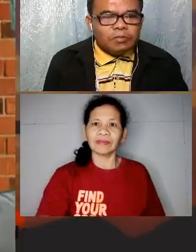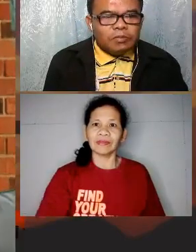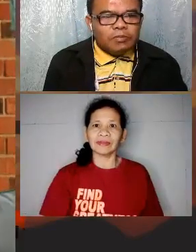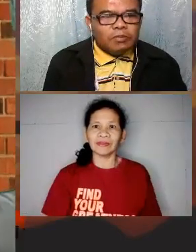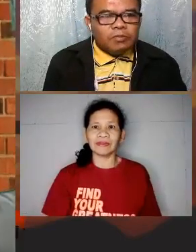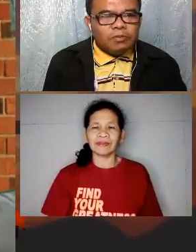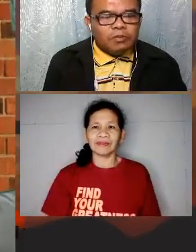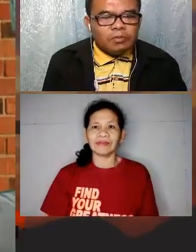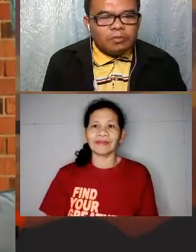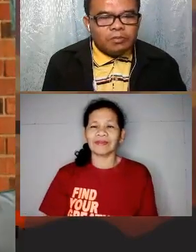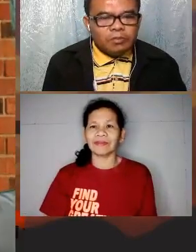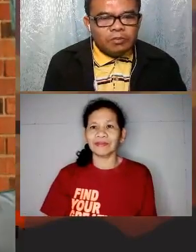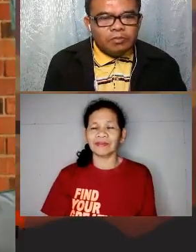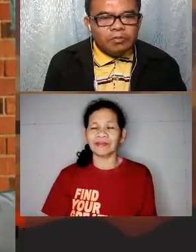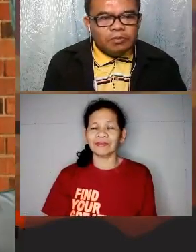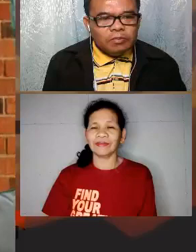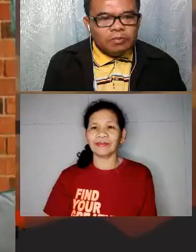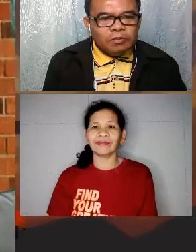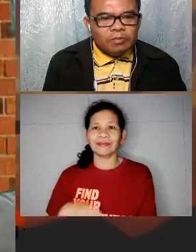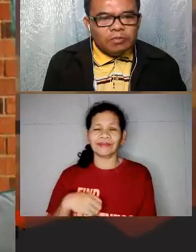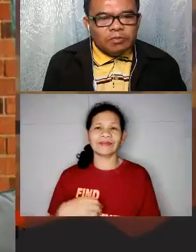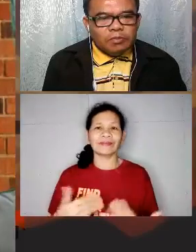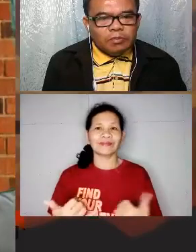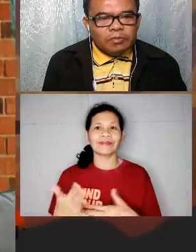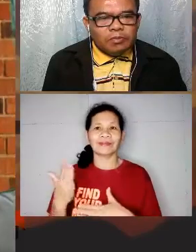Ating hope and love.